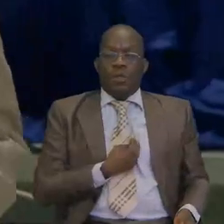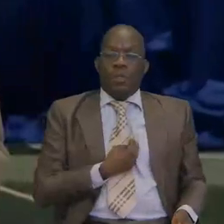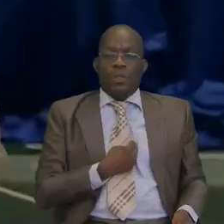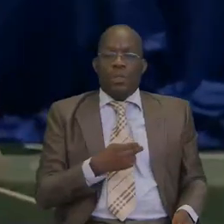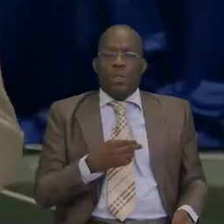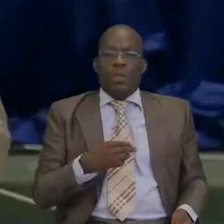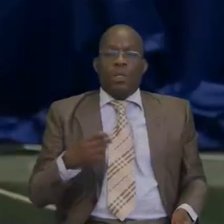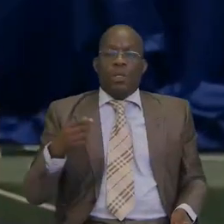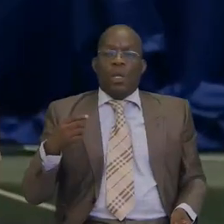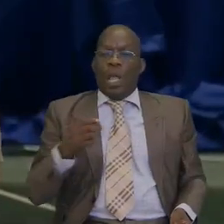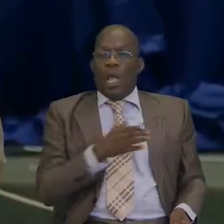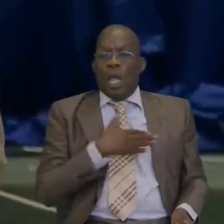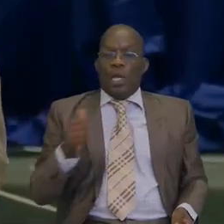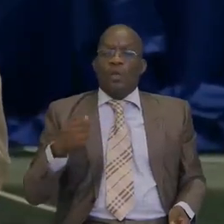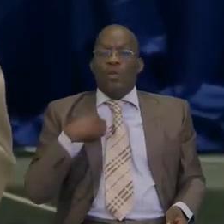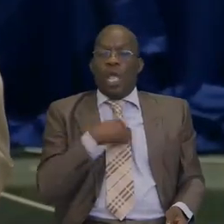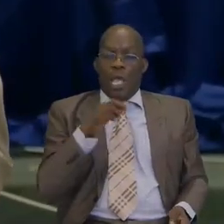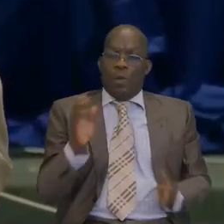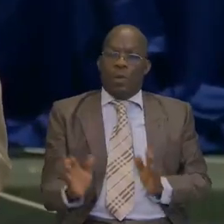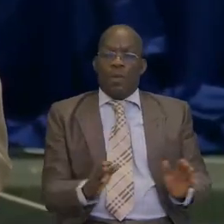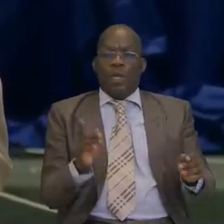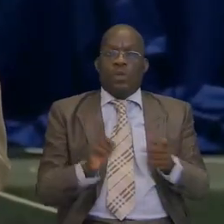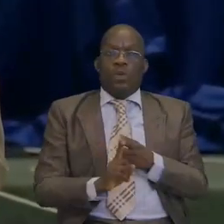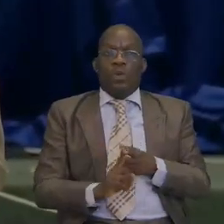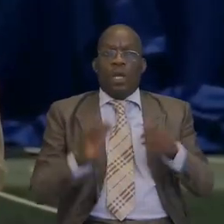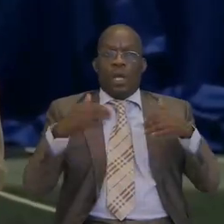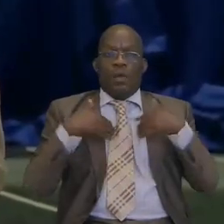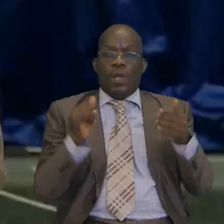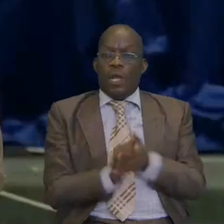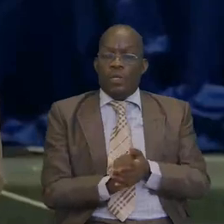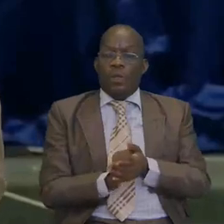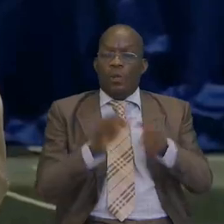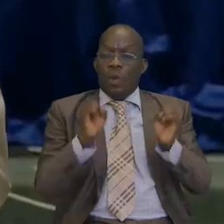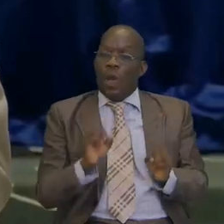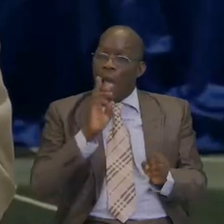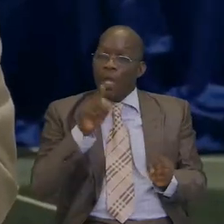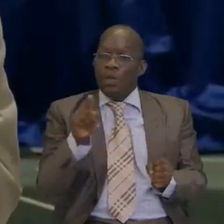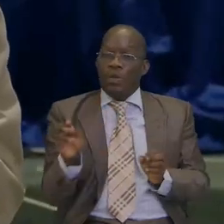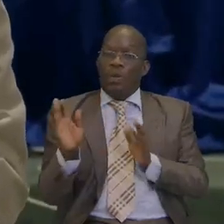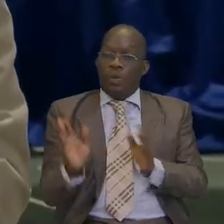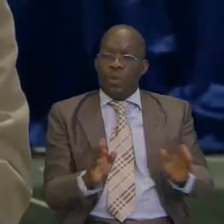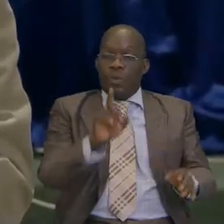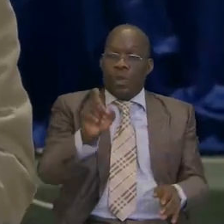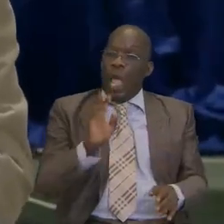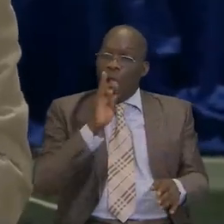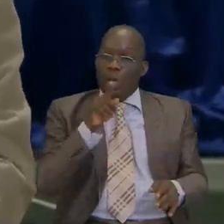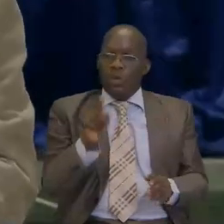Et nous nous préparons pour avoir cette puissance. Est-ce que tu es préparé? Est-ce que tu es